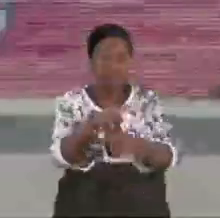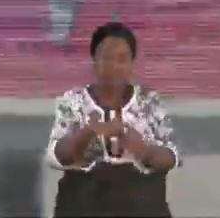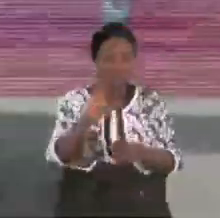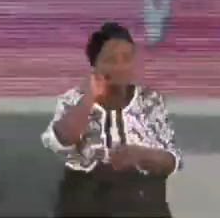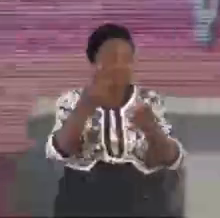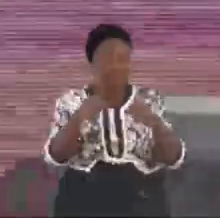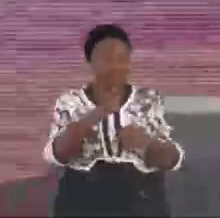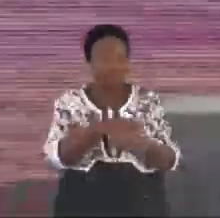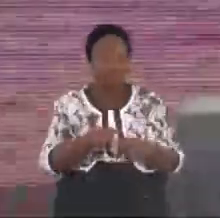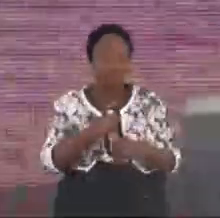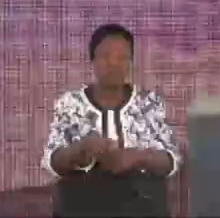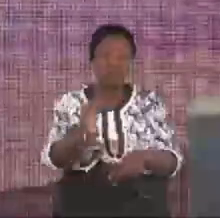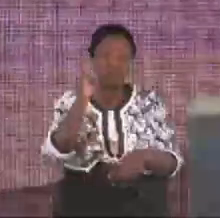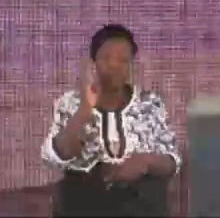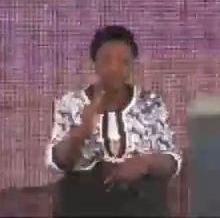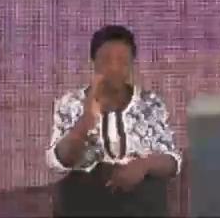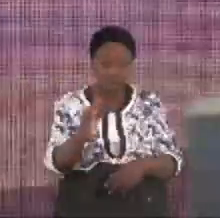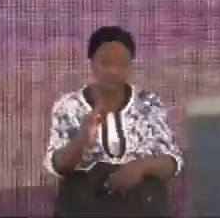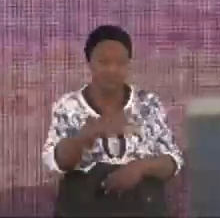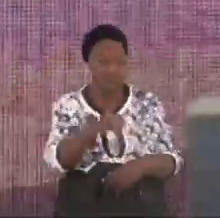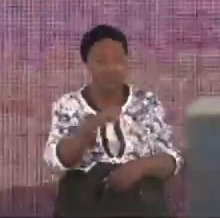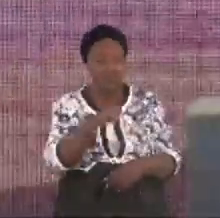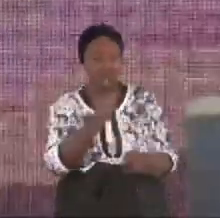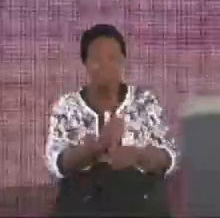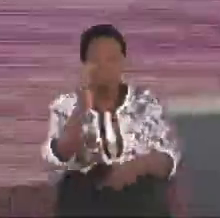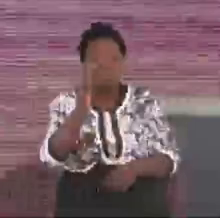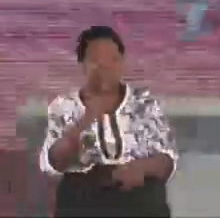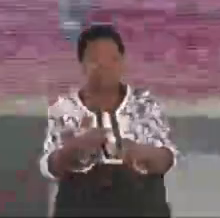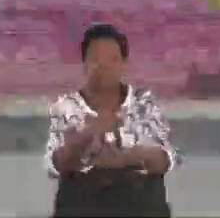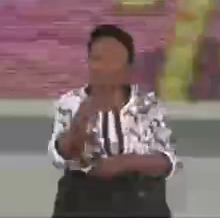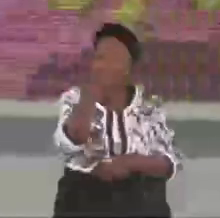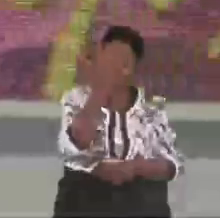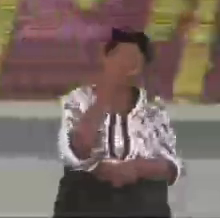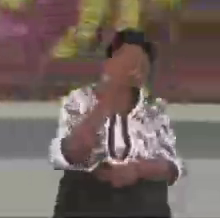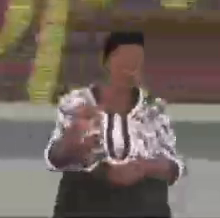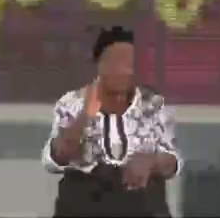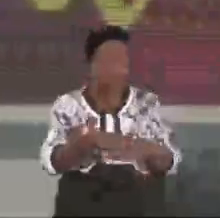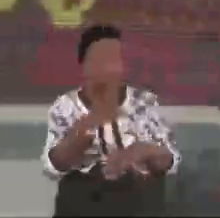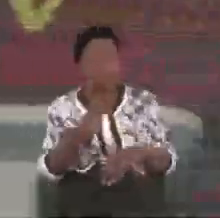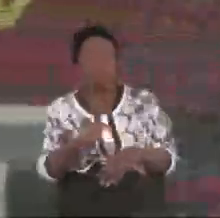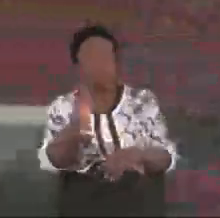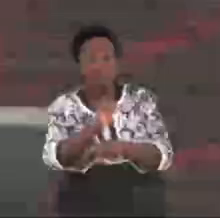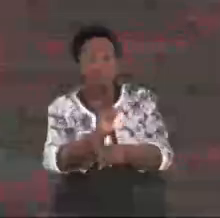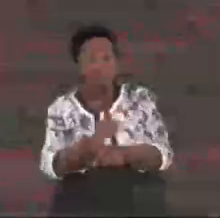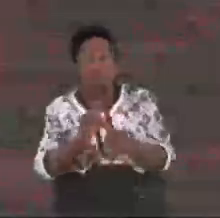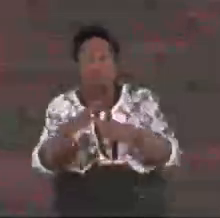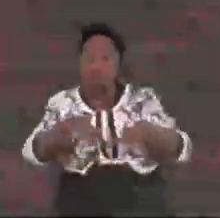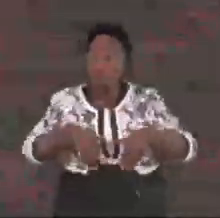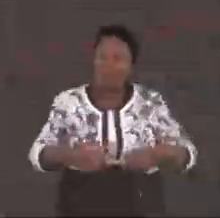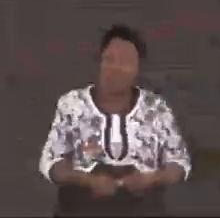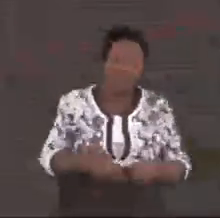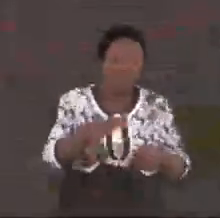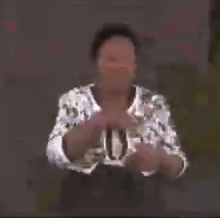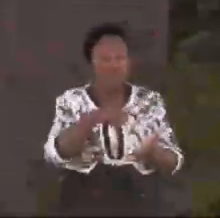venu et il prêchait, il ne prêchait pas comme s'il dormait dans le travail, comme s'il était fatigué, épuisé,